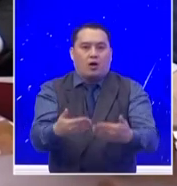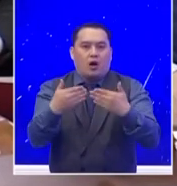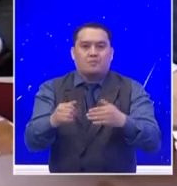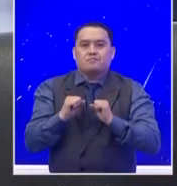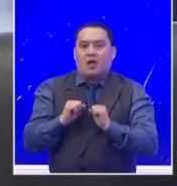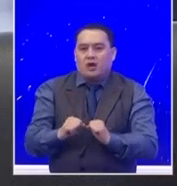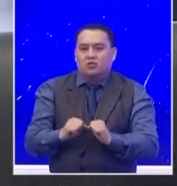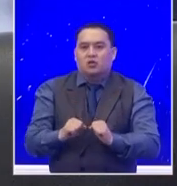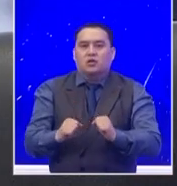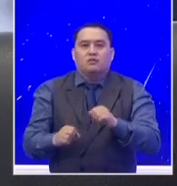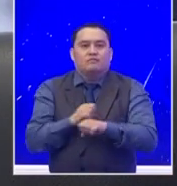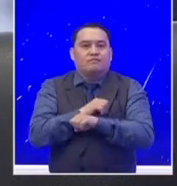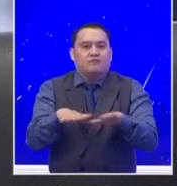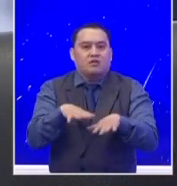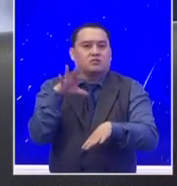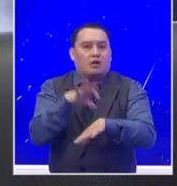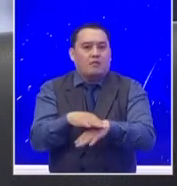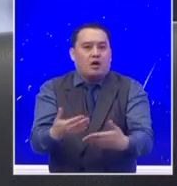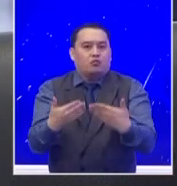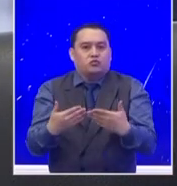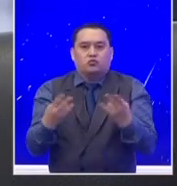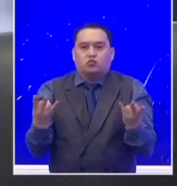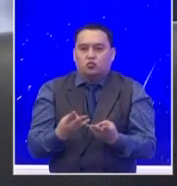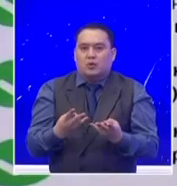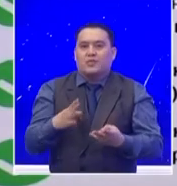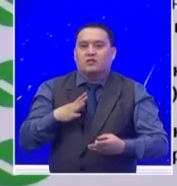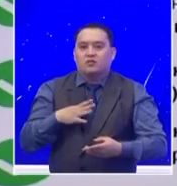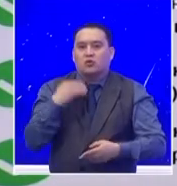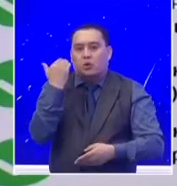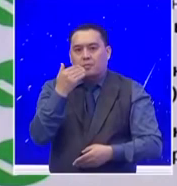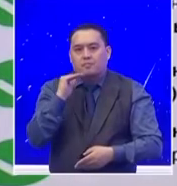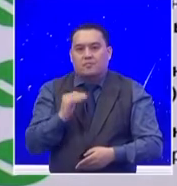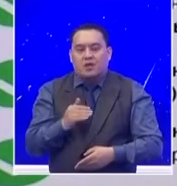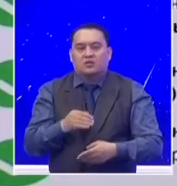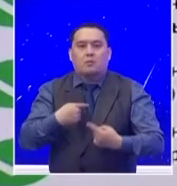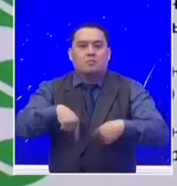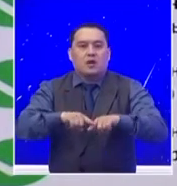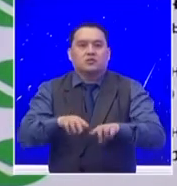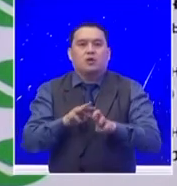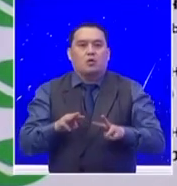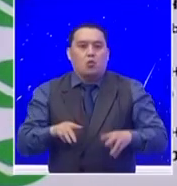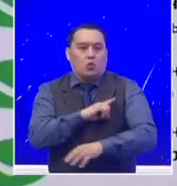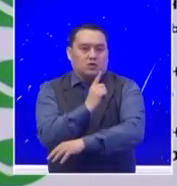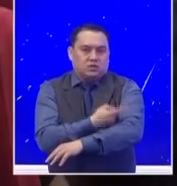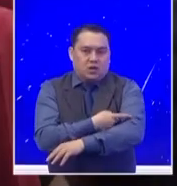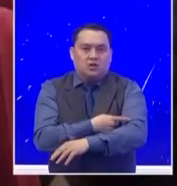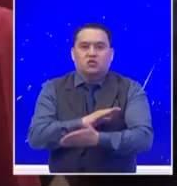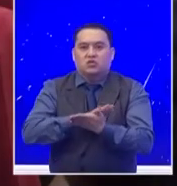меры по недопущению фактов заражения коронавирусом. В частности, Министерству здравоохранения поручено